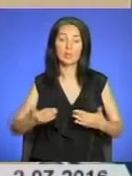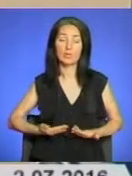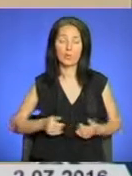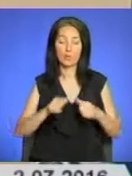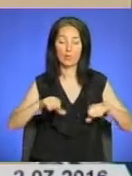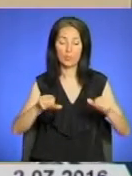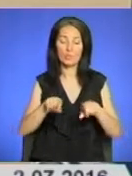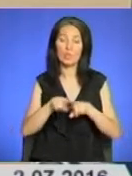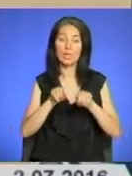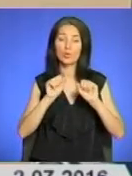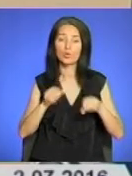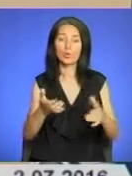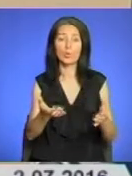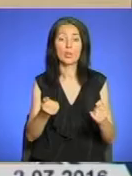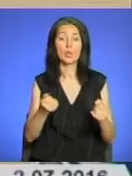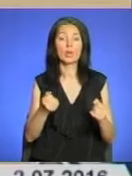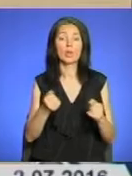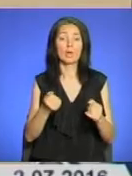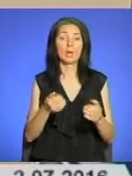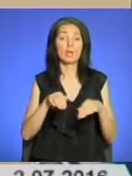може прийняти рішення про